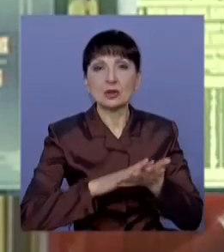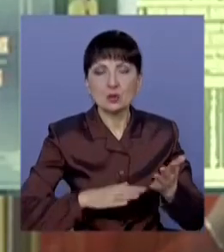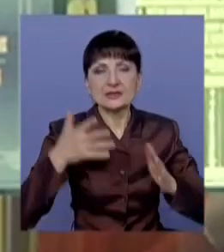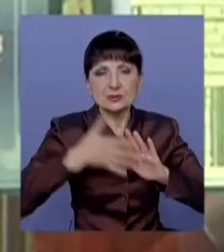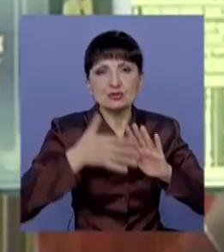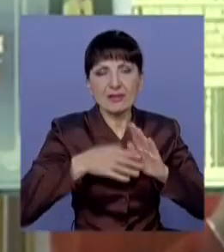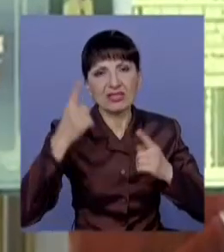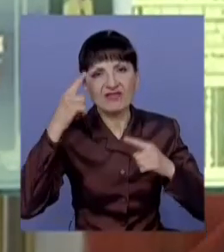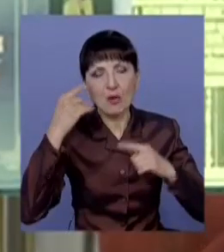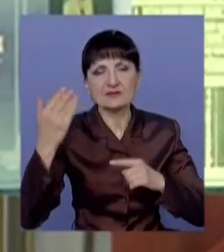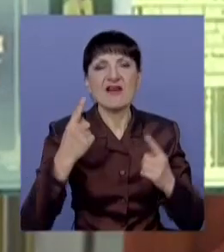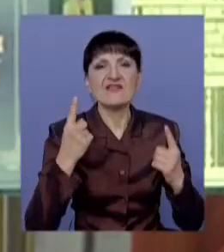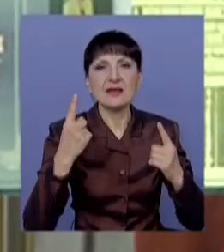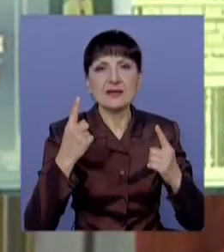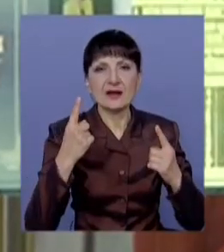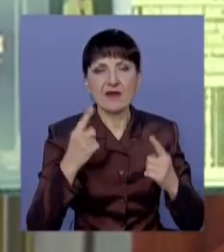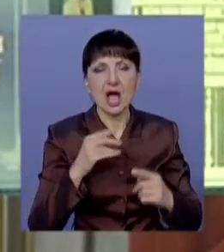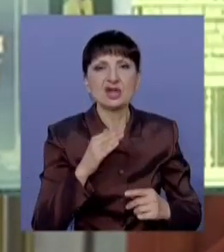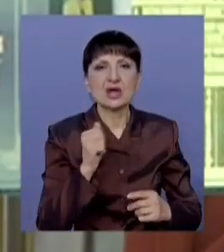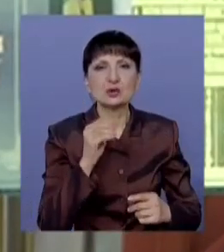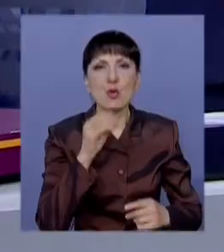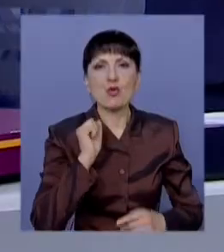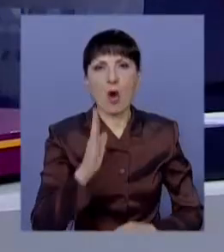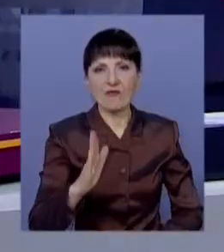изучение творчества великого Ильяса Жансугурова.